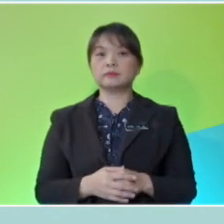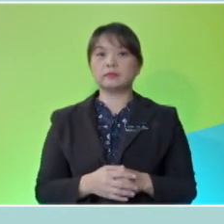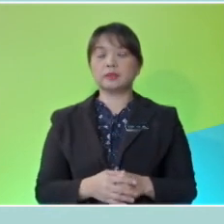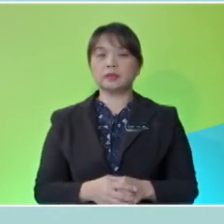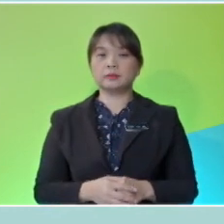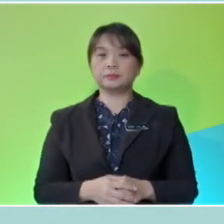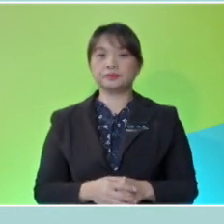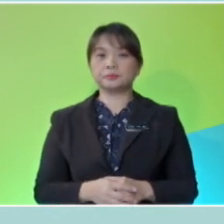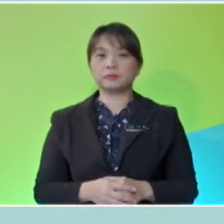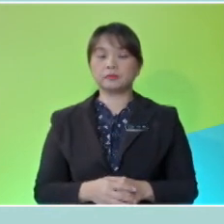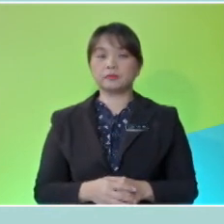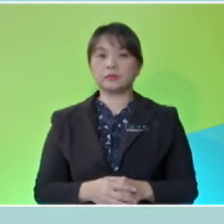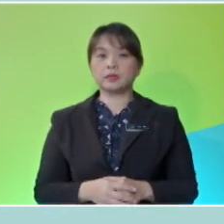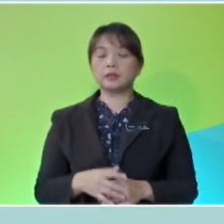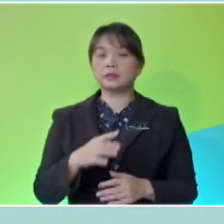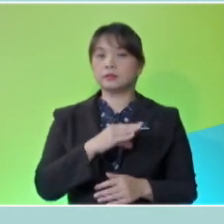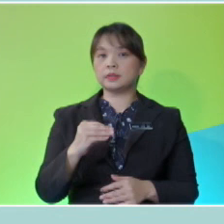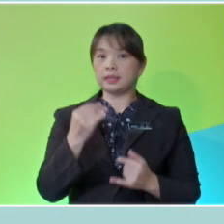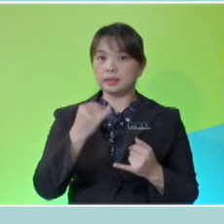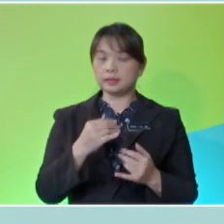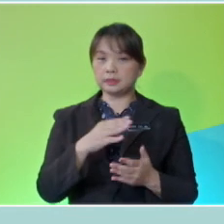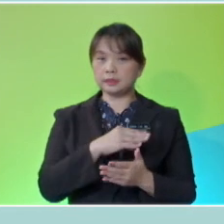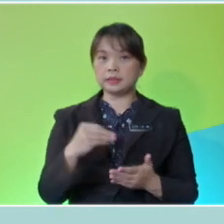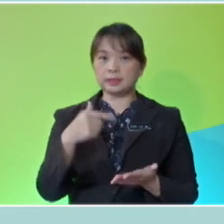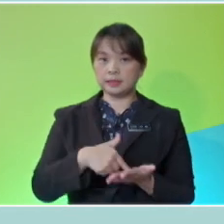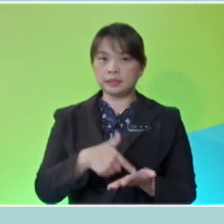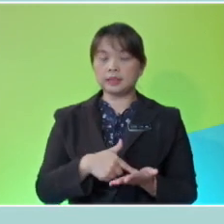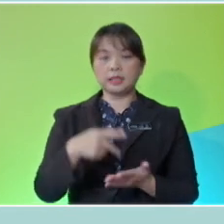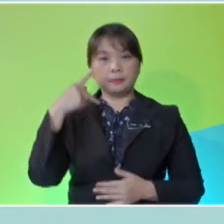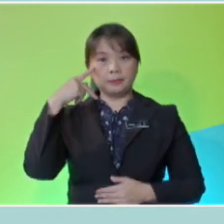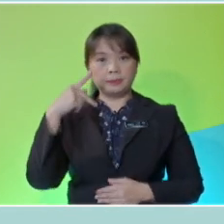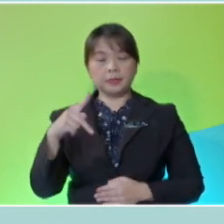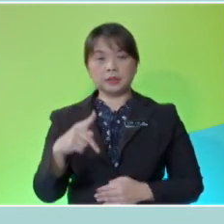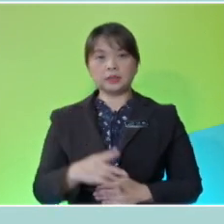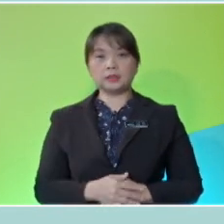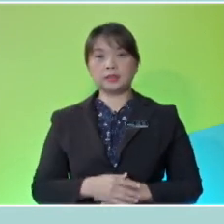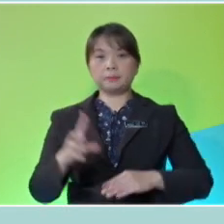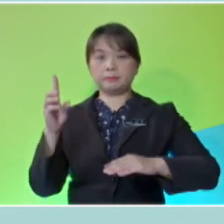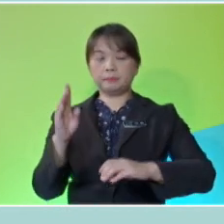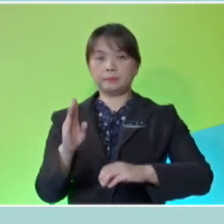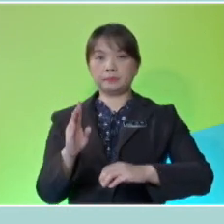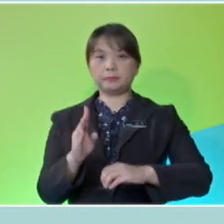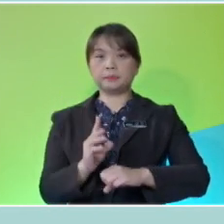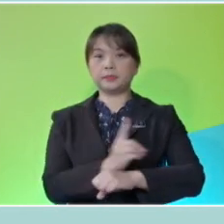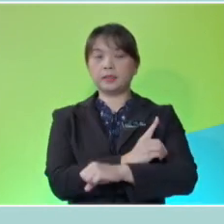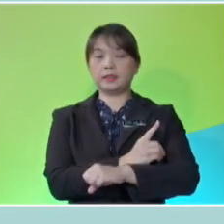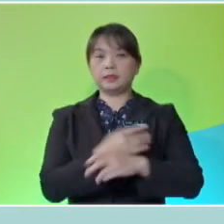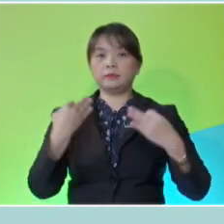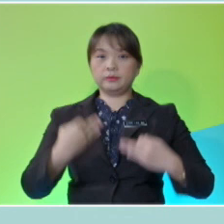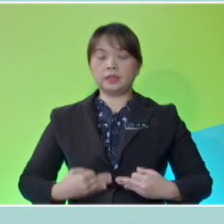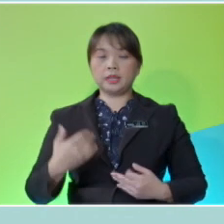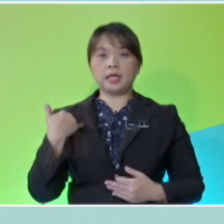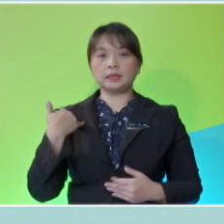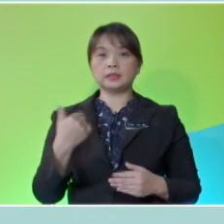oke yang seterusnya kawasan saliran Oke jika kawasan saliran kita tahu bahwa